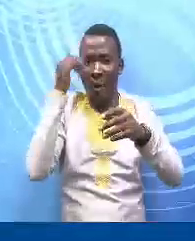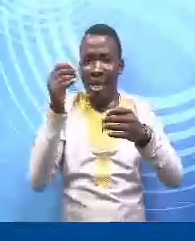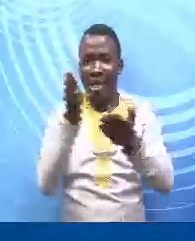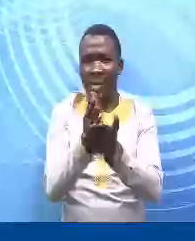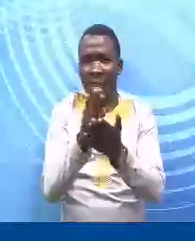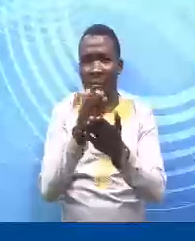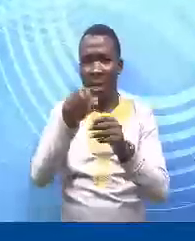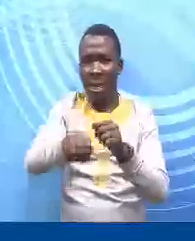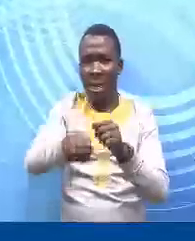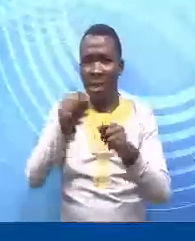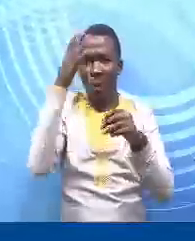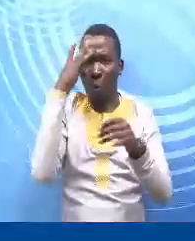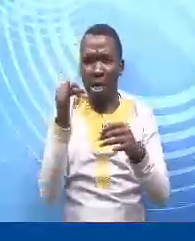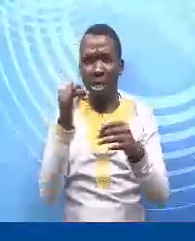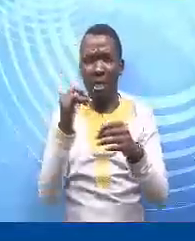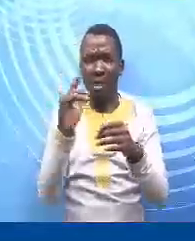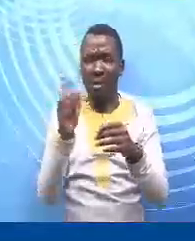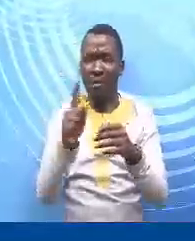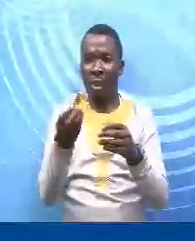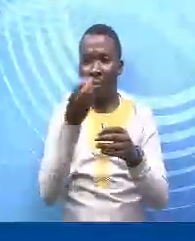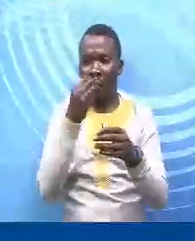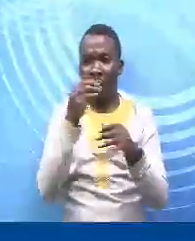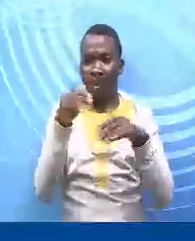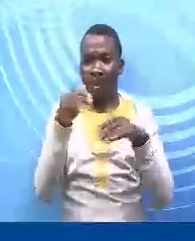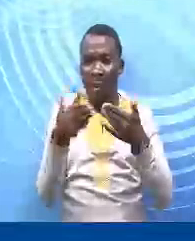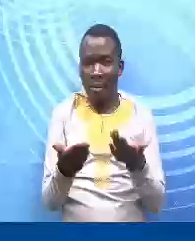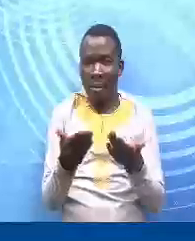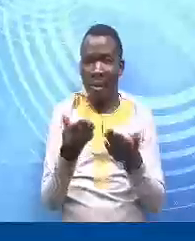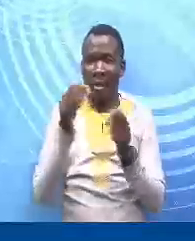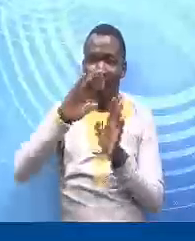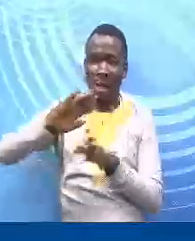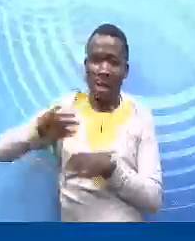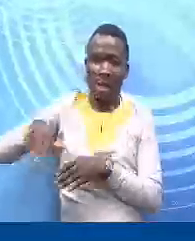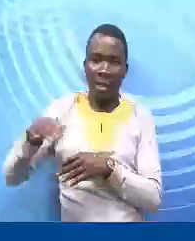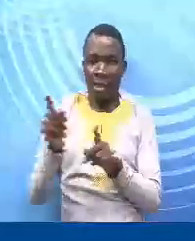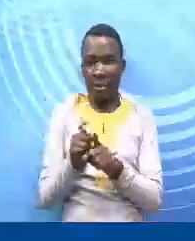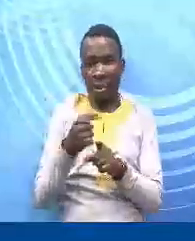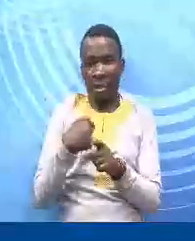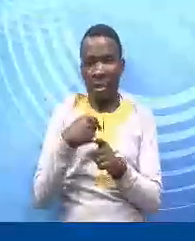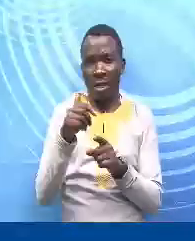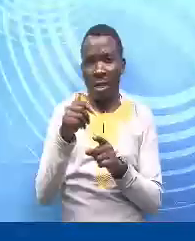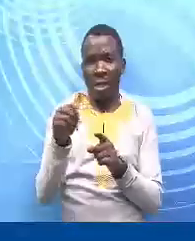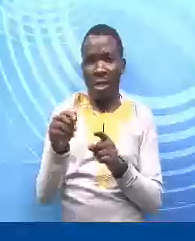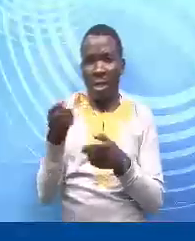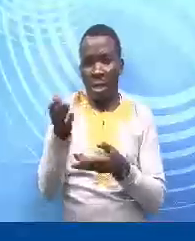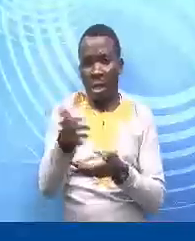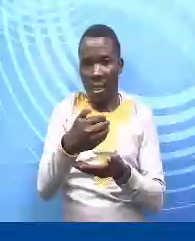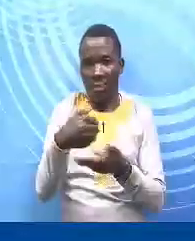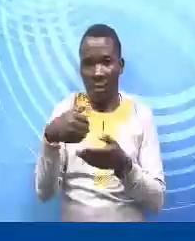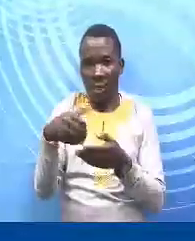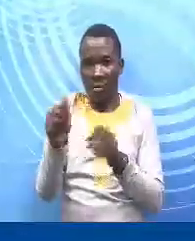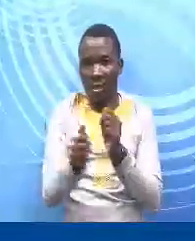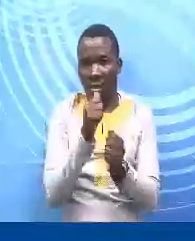buriya mwashaka iki ko mutanga burira byibuze mwamwayiretse ntajye nkayikura mwe murakura